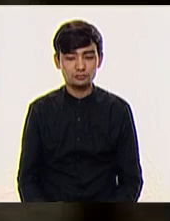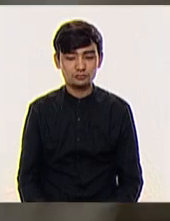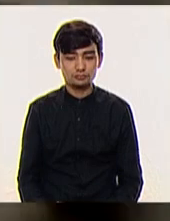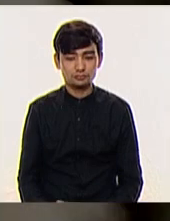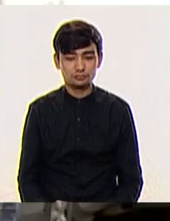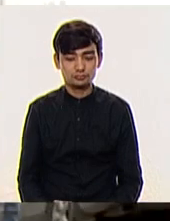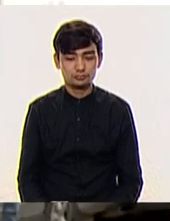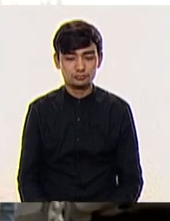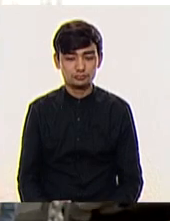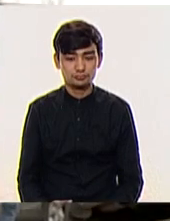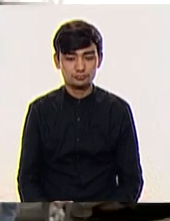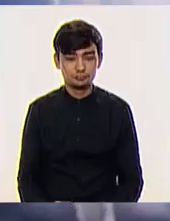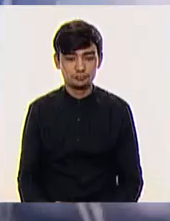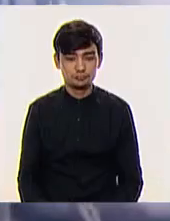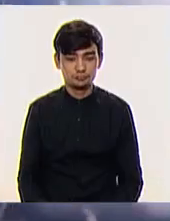область.